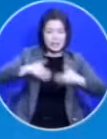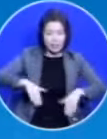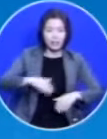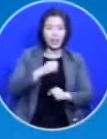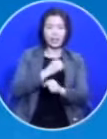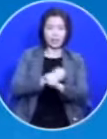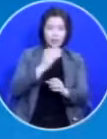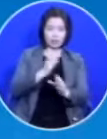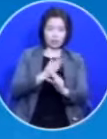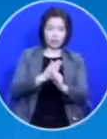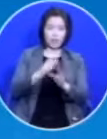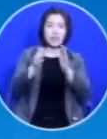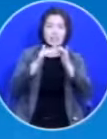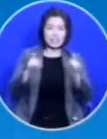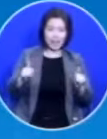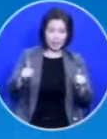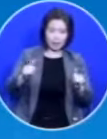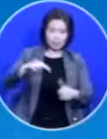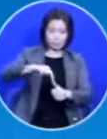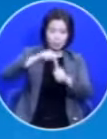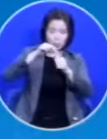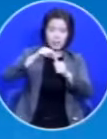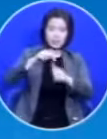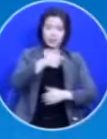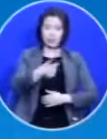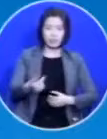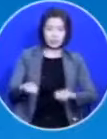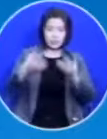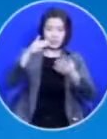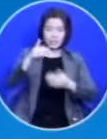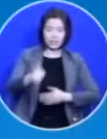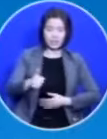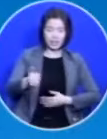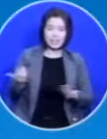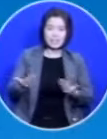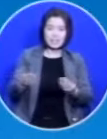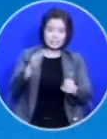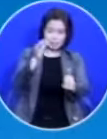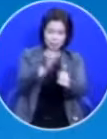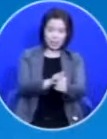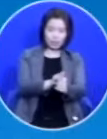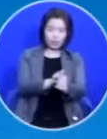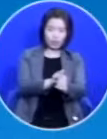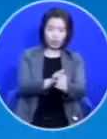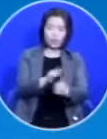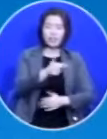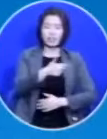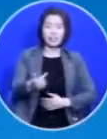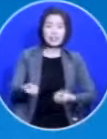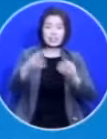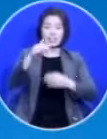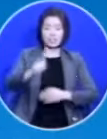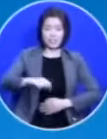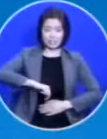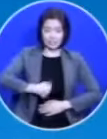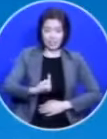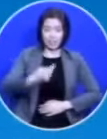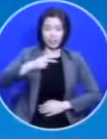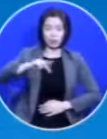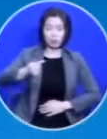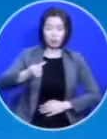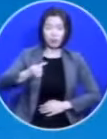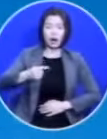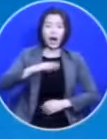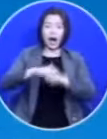중에 사람을 뽑아서 대제사장 일을 맡겠다는 거예요 대제사장 자기도 하나님 앞에